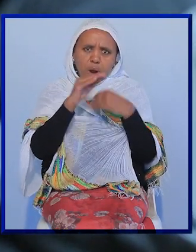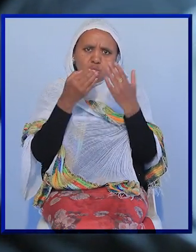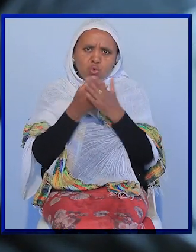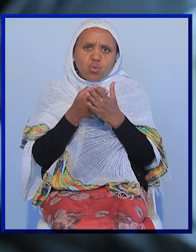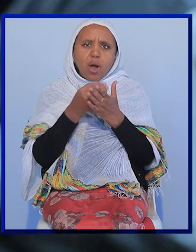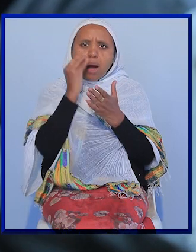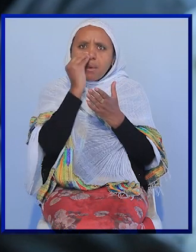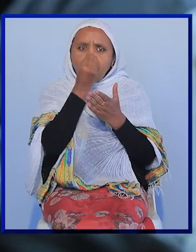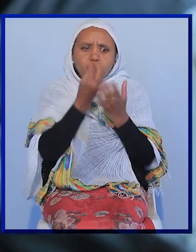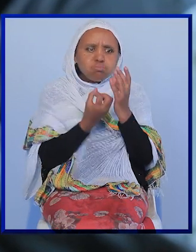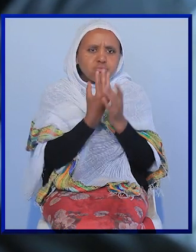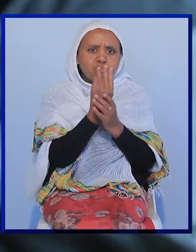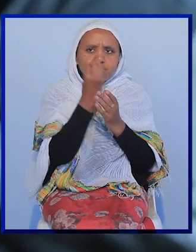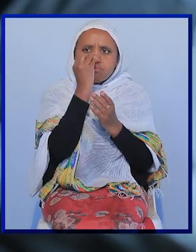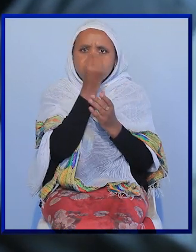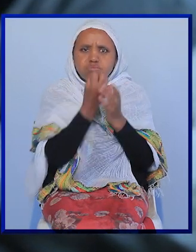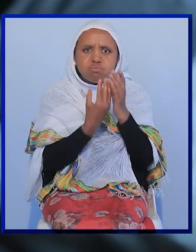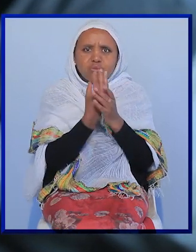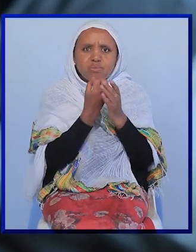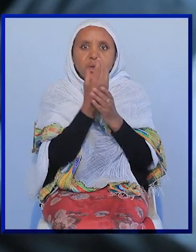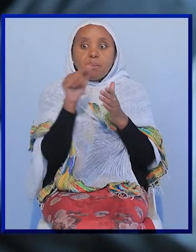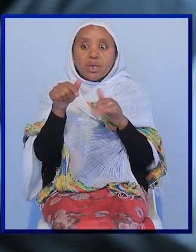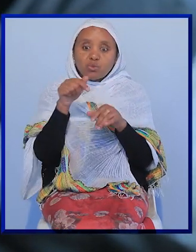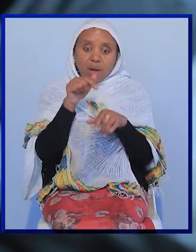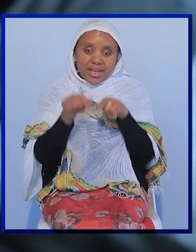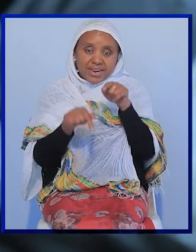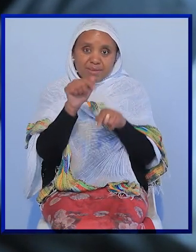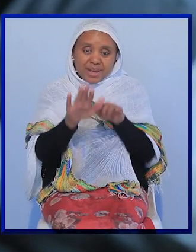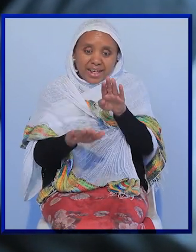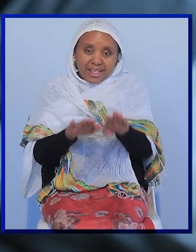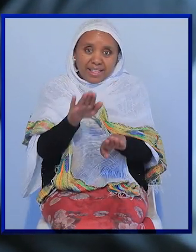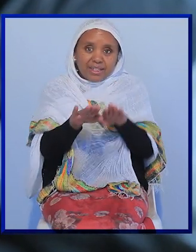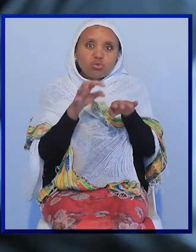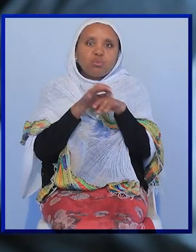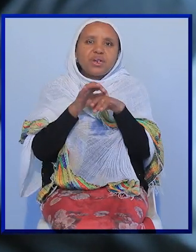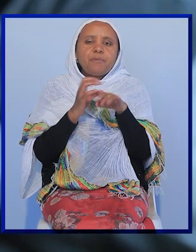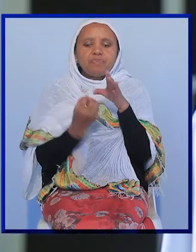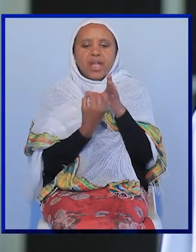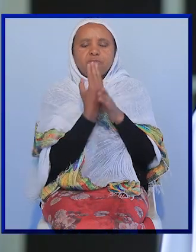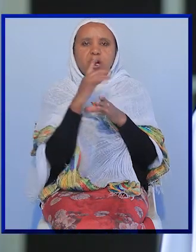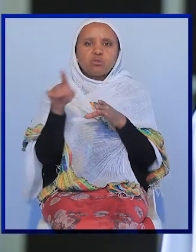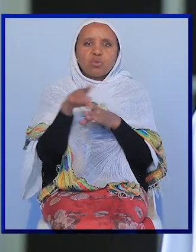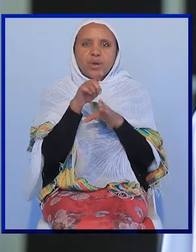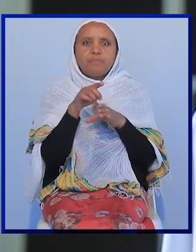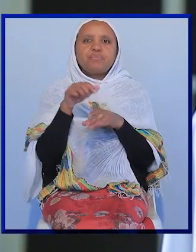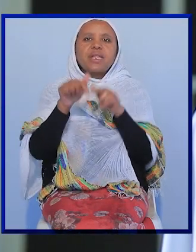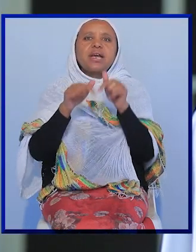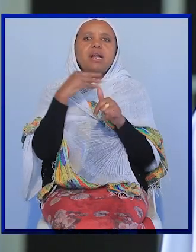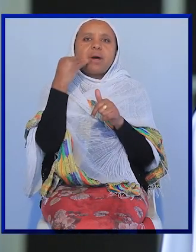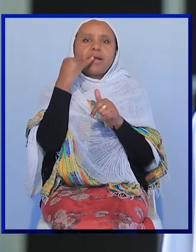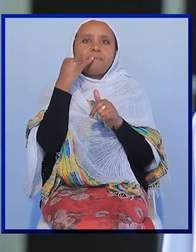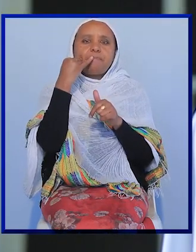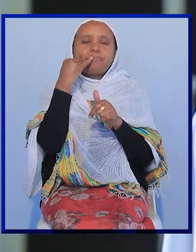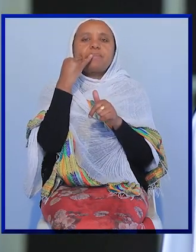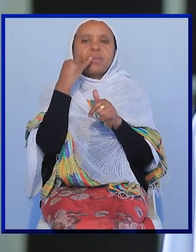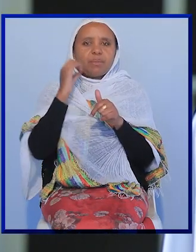አበባን ያወጣ ነበረ እና ያ በእርሷ እግር በእርሷ በረገጠችው ምድር ላይ ያፈራ ስለሆነ እግረ ማርያም ወይም ደግሞ ሌዲ